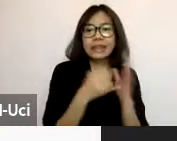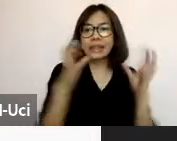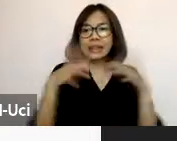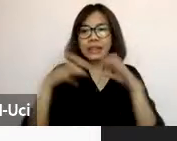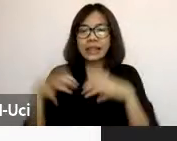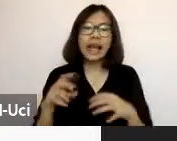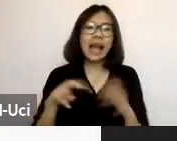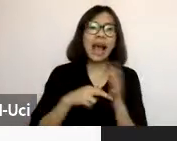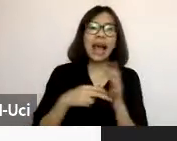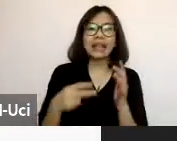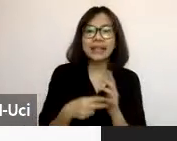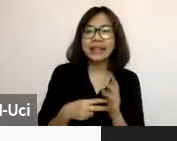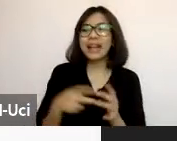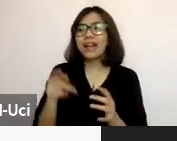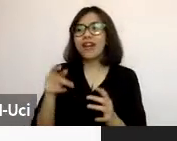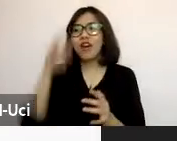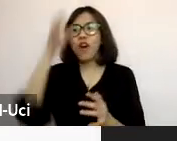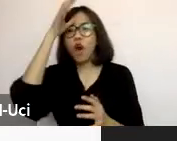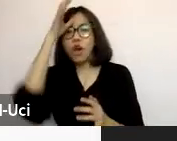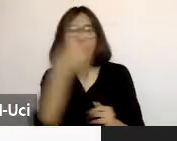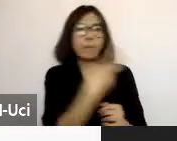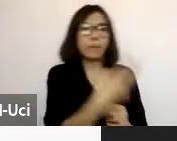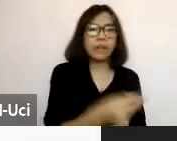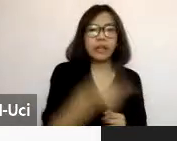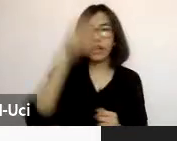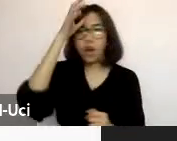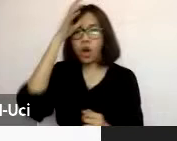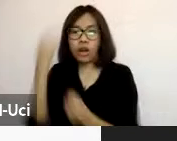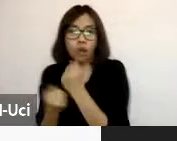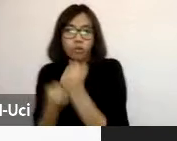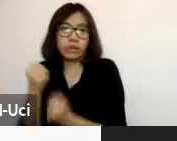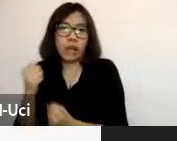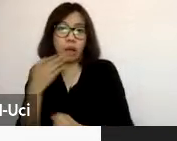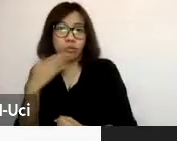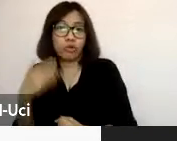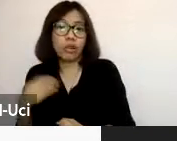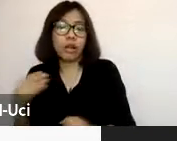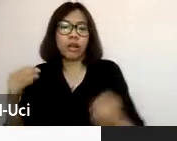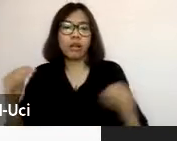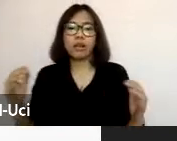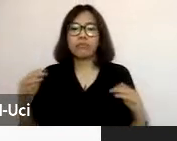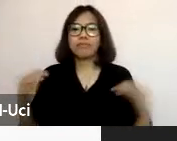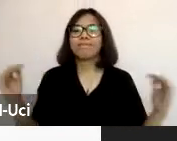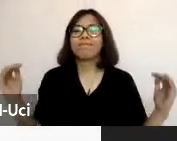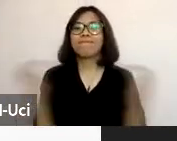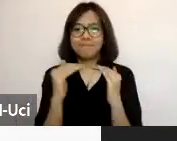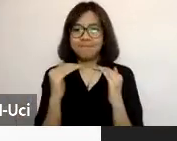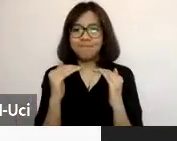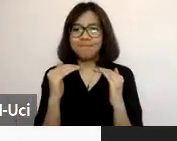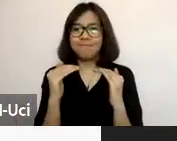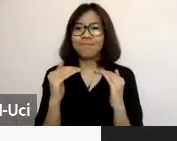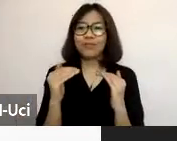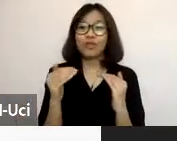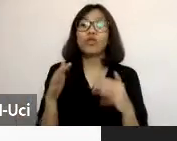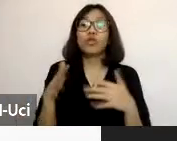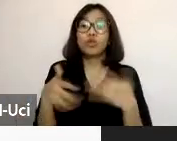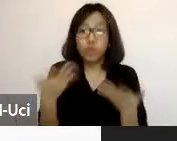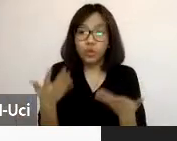para pihak itu seimbang tetapi begitu terjadi revolusi industri Pertama